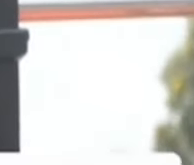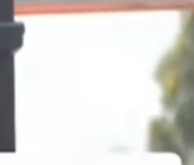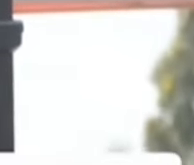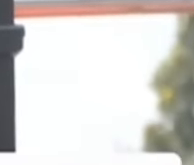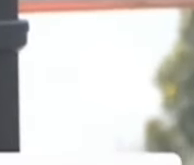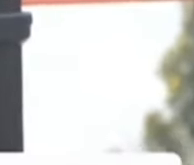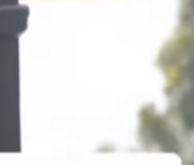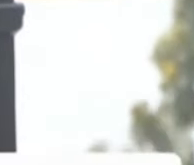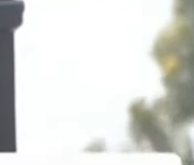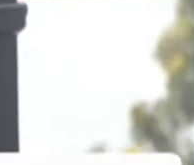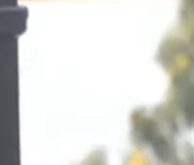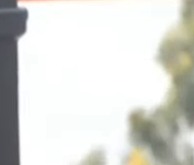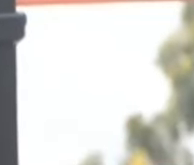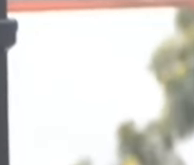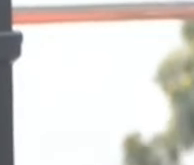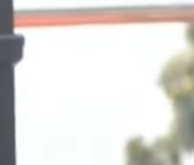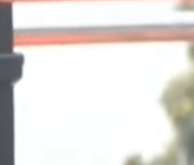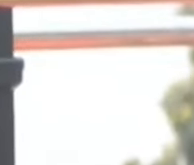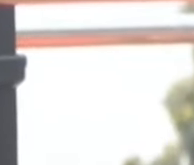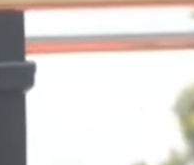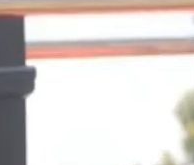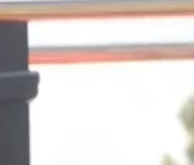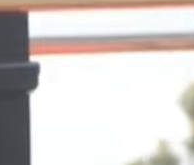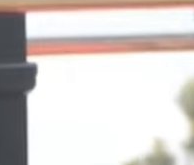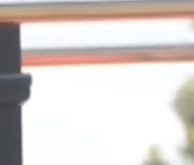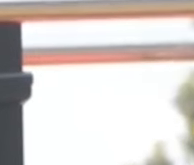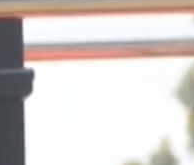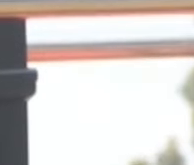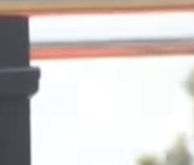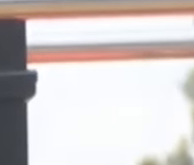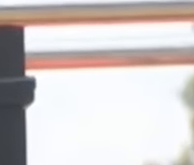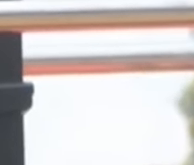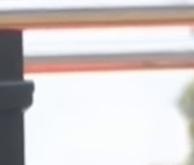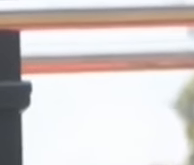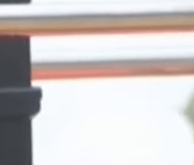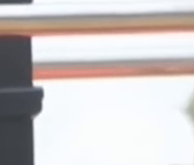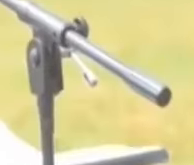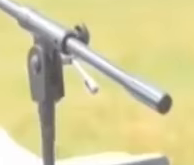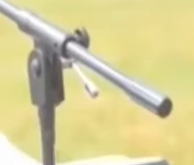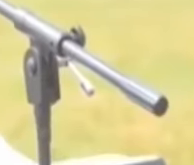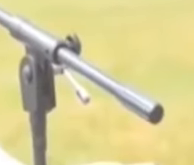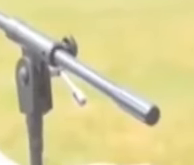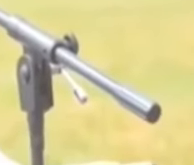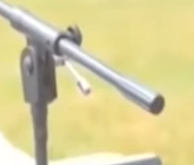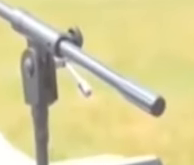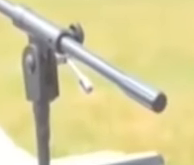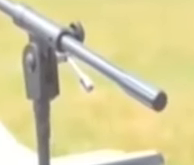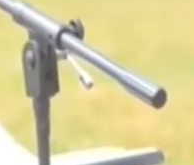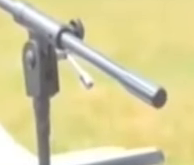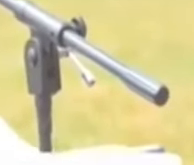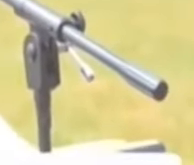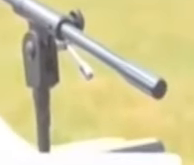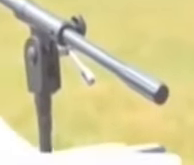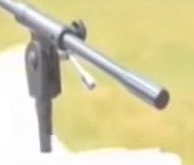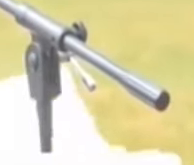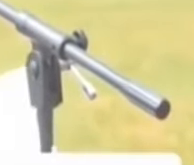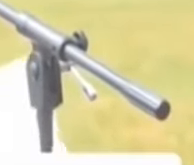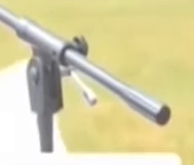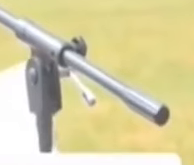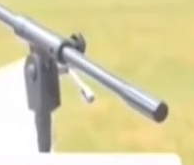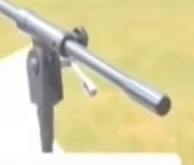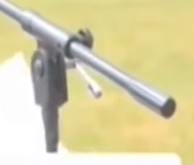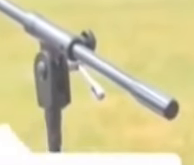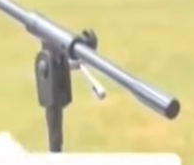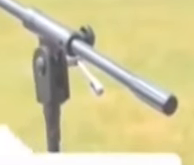Integration and in the future a political federation. Your Excellency, allow me to